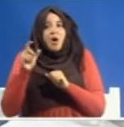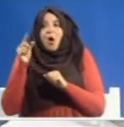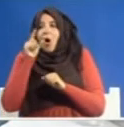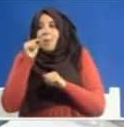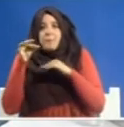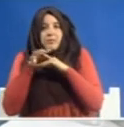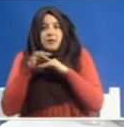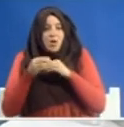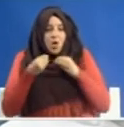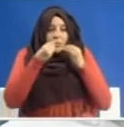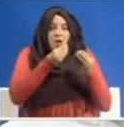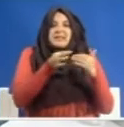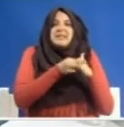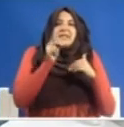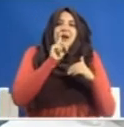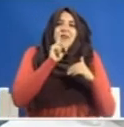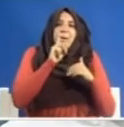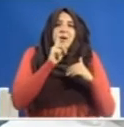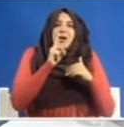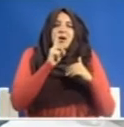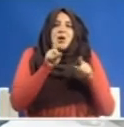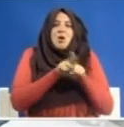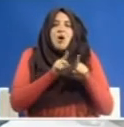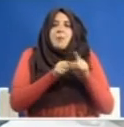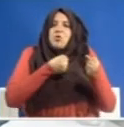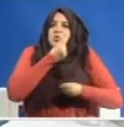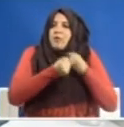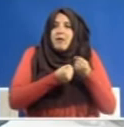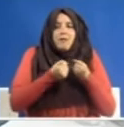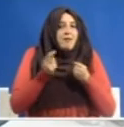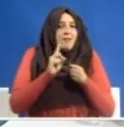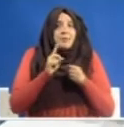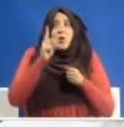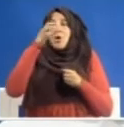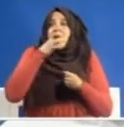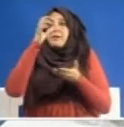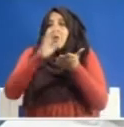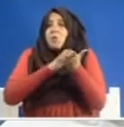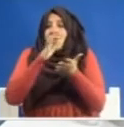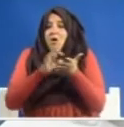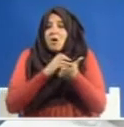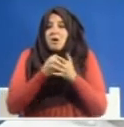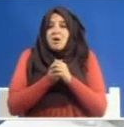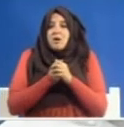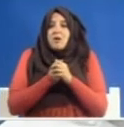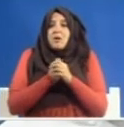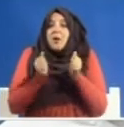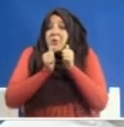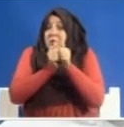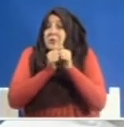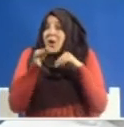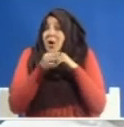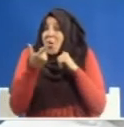الزوج بزوجته ضررا، لأن رب سبحانه قال في سورة النساء وعاشرهن